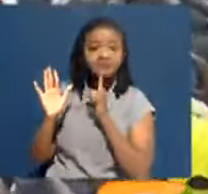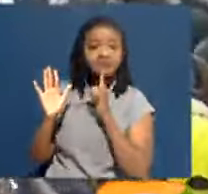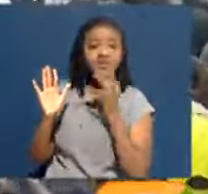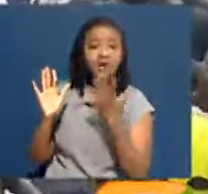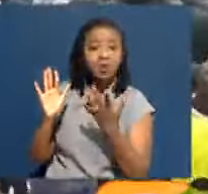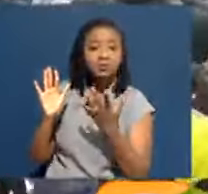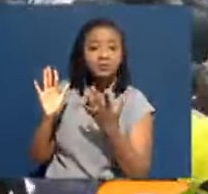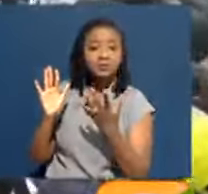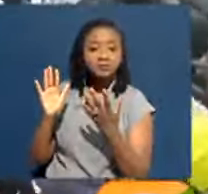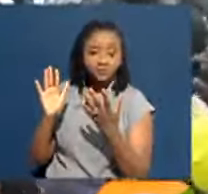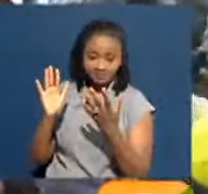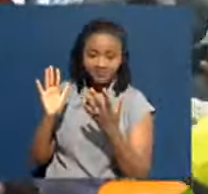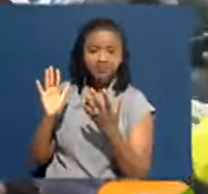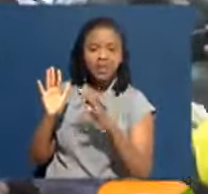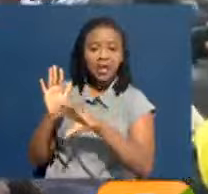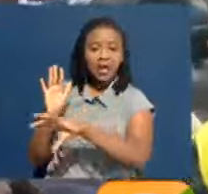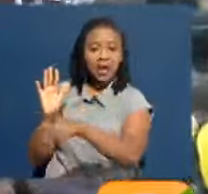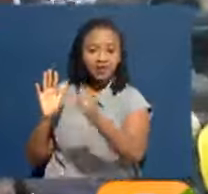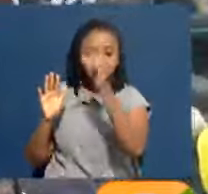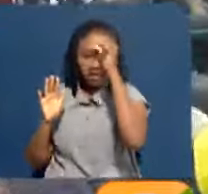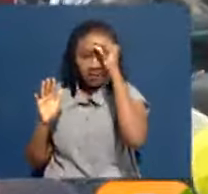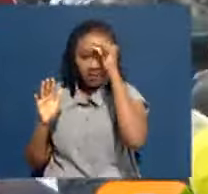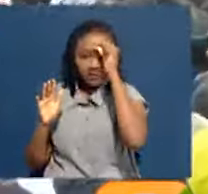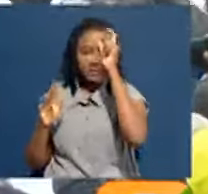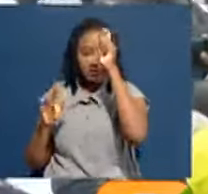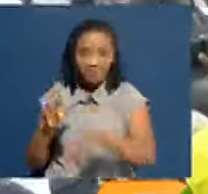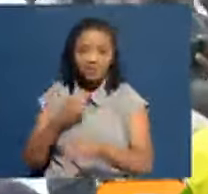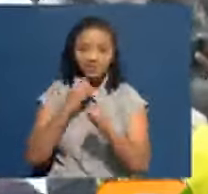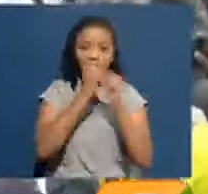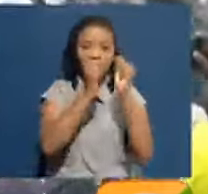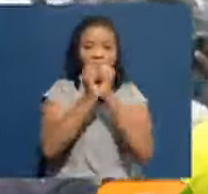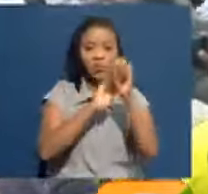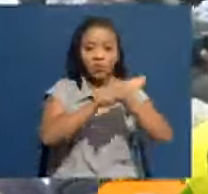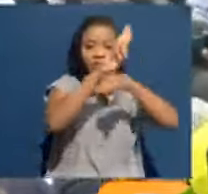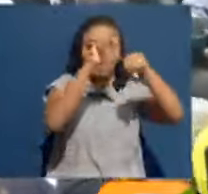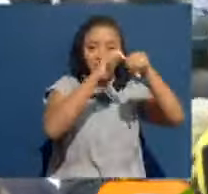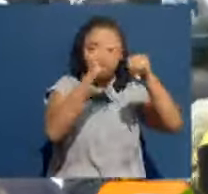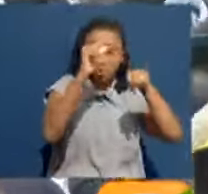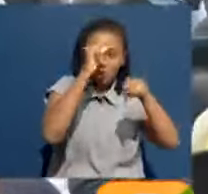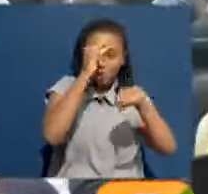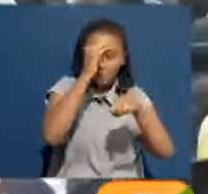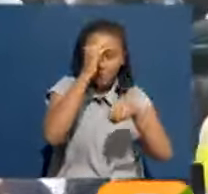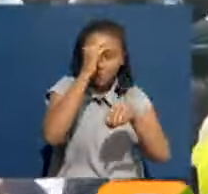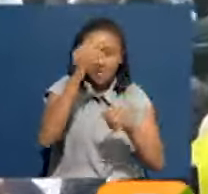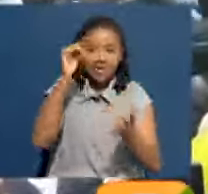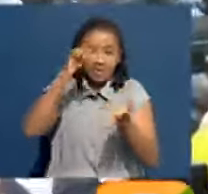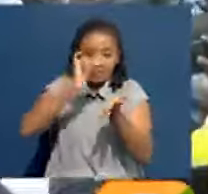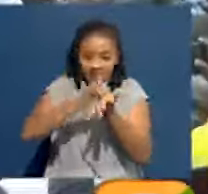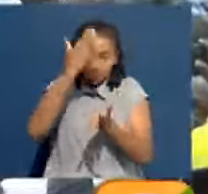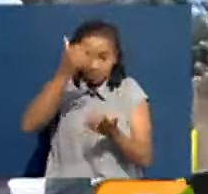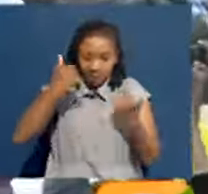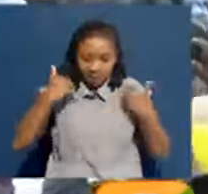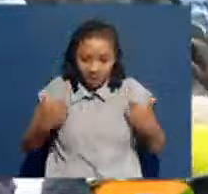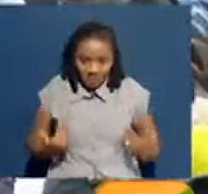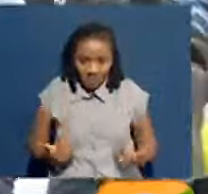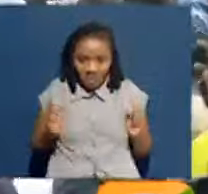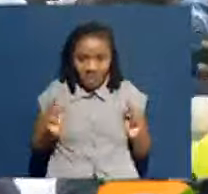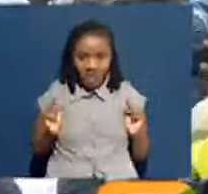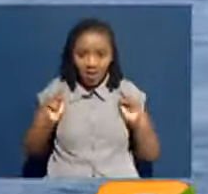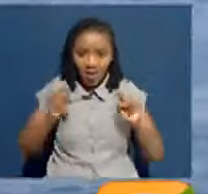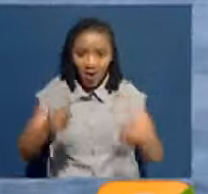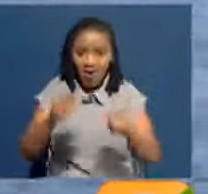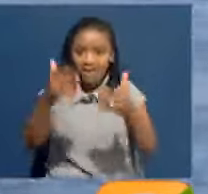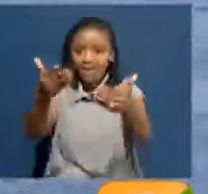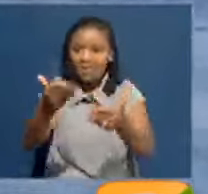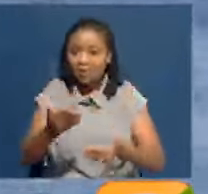serikali ya chini ifanye kazi na serikali ya juu. Hiyo ndio maana nimefika hapa leo